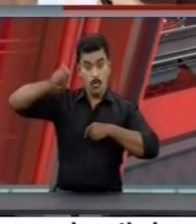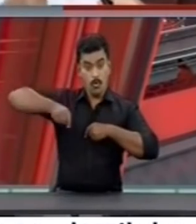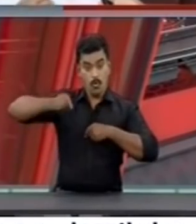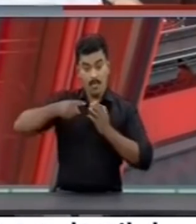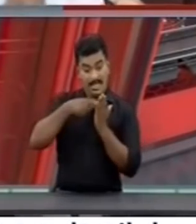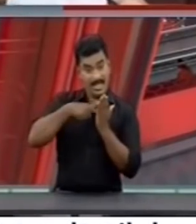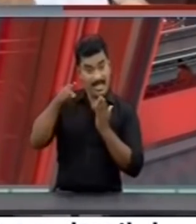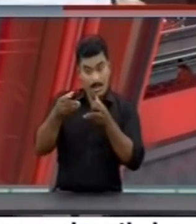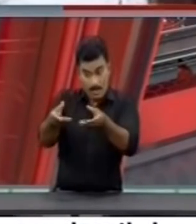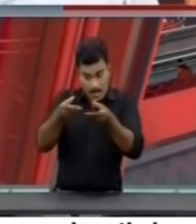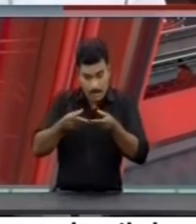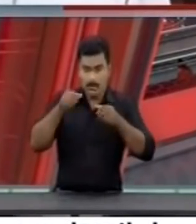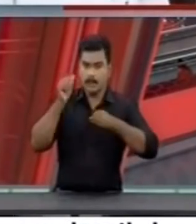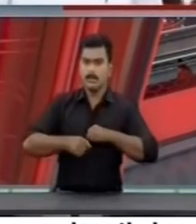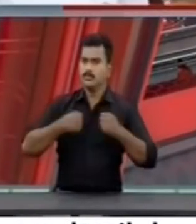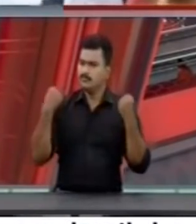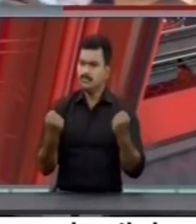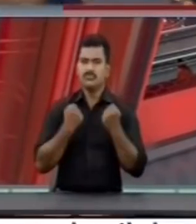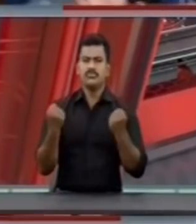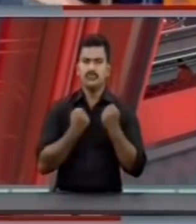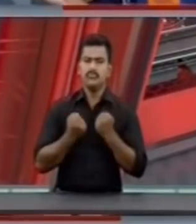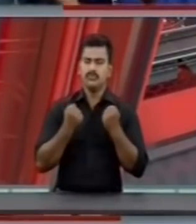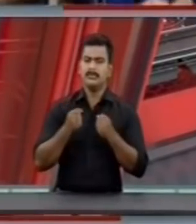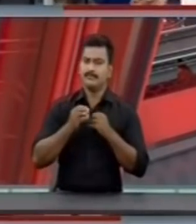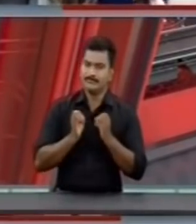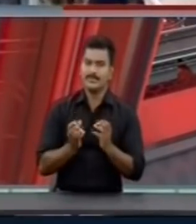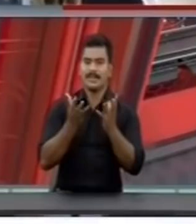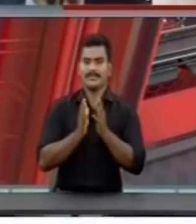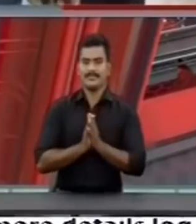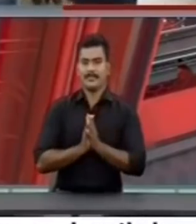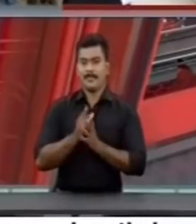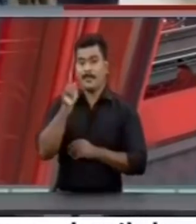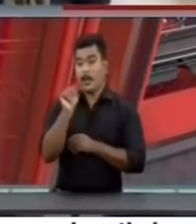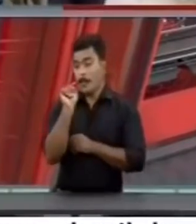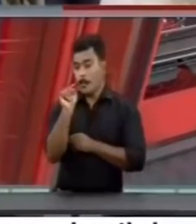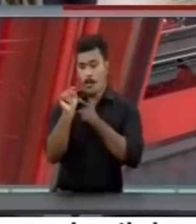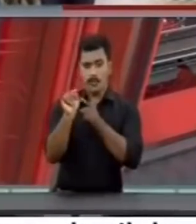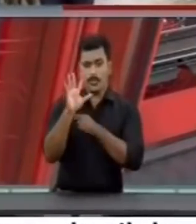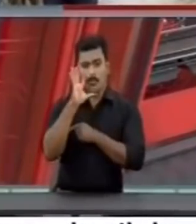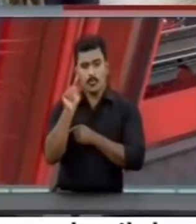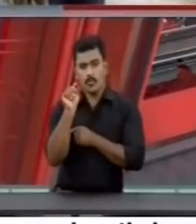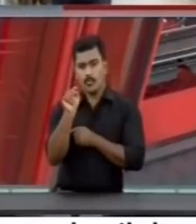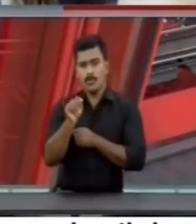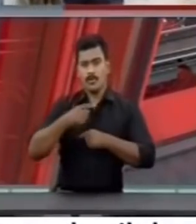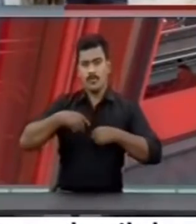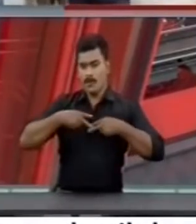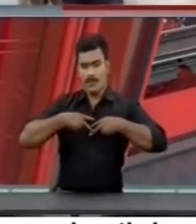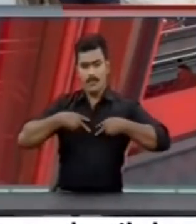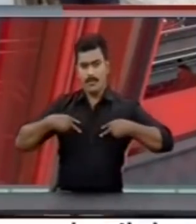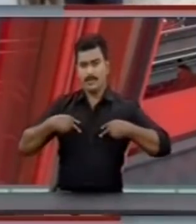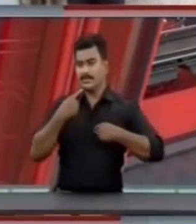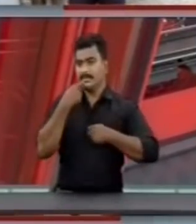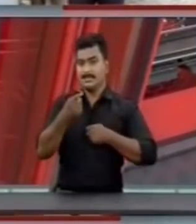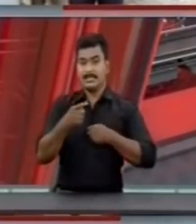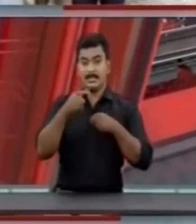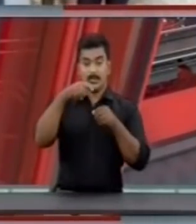വളരെ ഊർജ്ജസ്വലതയോടെ മുന്നോട്ട് പോകുന്നത്. ഇതാണ് സ്ഥാനാർത്ഥികൾക്ക് പറയാനുള്ളത്. ഈ വാദത്തിനിടയിൽ ഒരു പ്രധാന വാദം കൂടി സ്ഥാനാർത്ഥികളുടെ അഭിഭാഷകർ കോടതിയിൽ വെച്ചു. അതായത് കൊണ്ടോട്ടി പിറവ